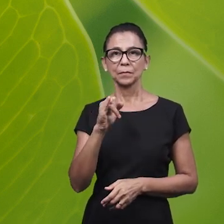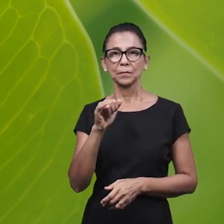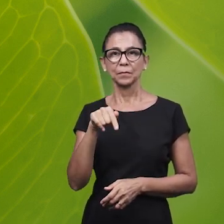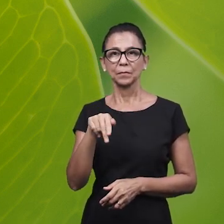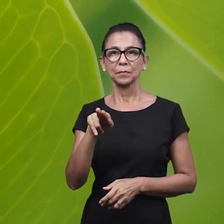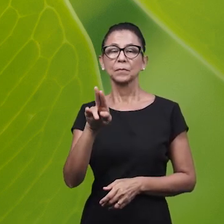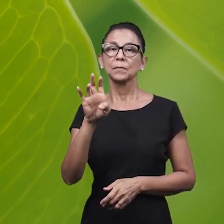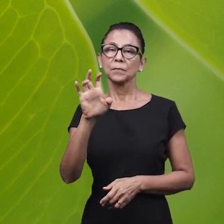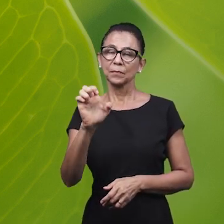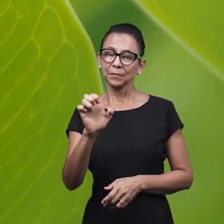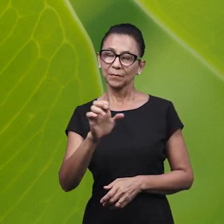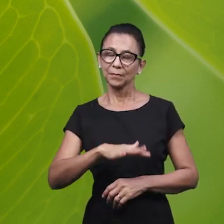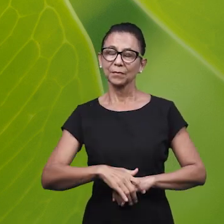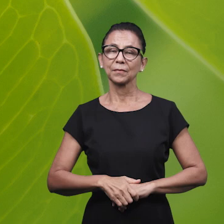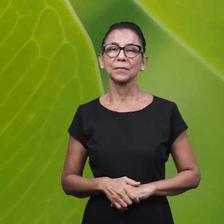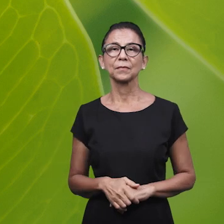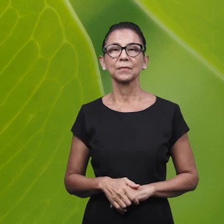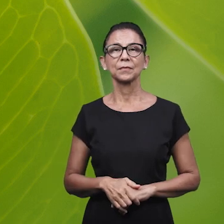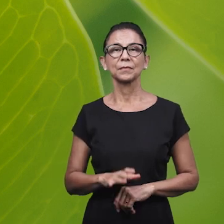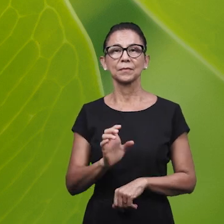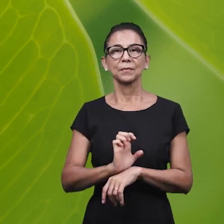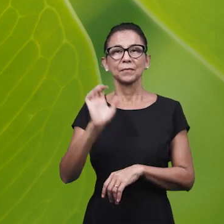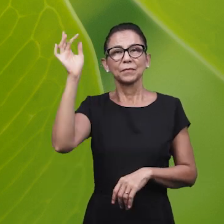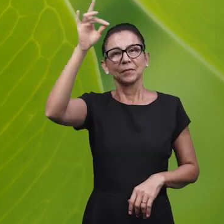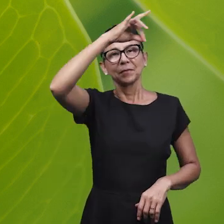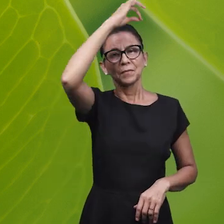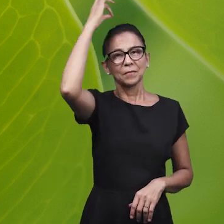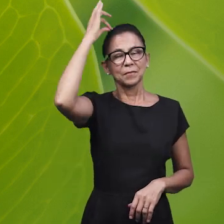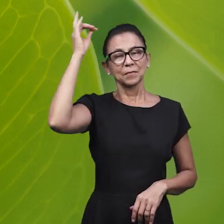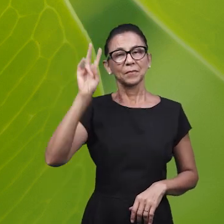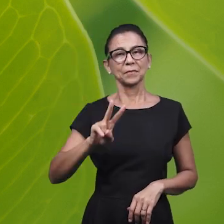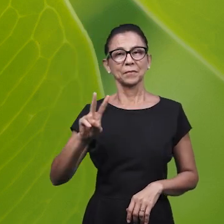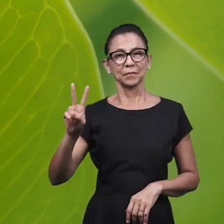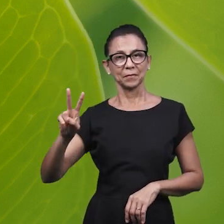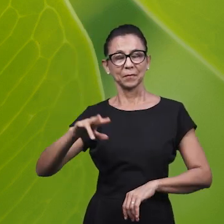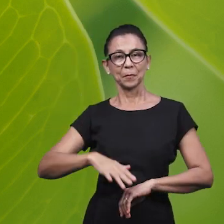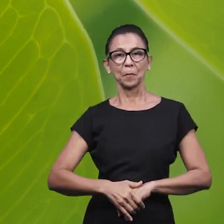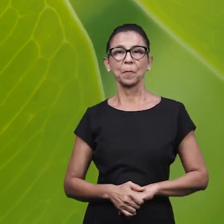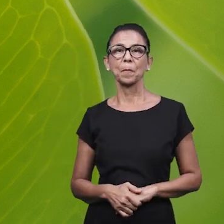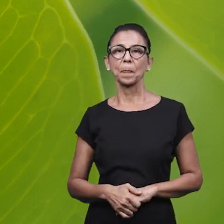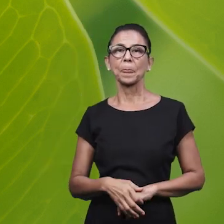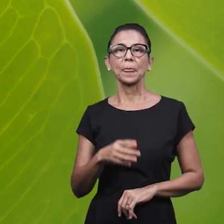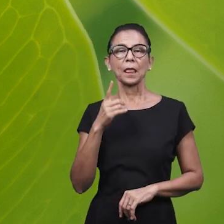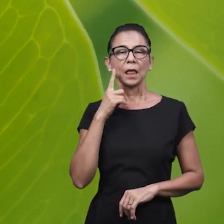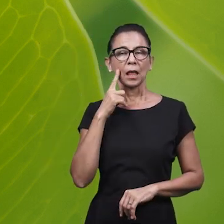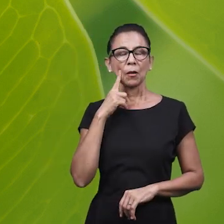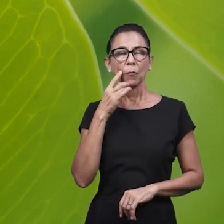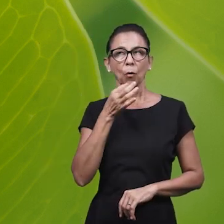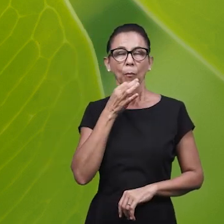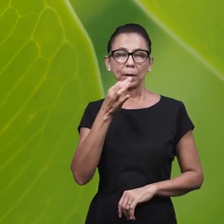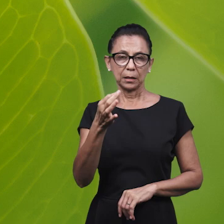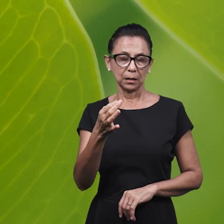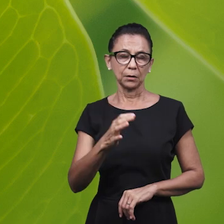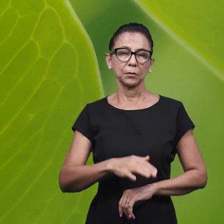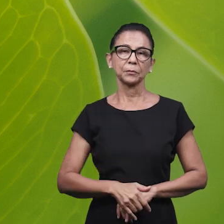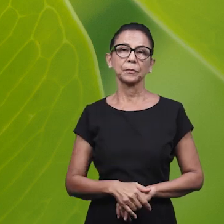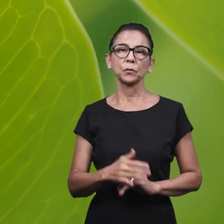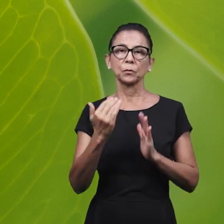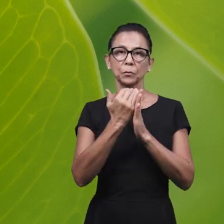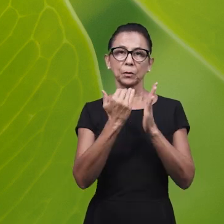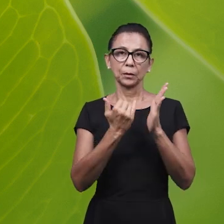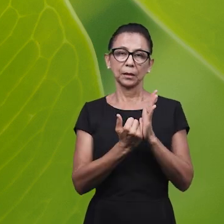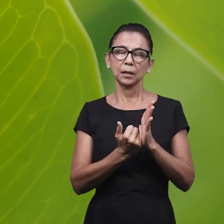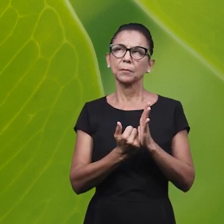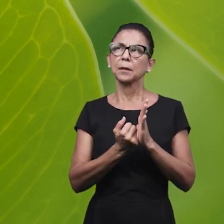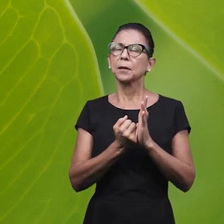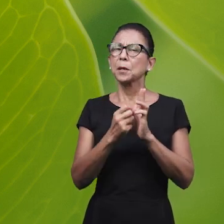Costa 4, Vila Velha, Espírito Santo. Et aujourd'hui, j'aimerais parler un peu sur la formation en annonçant l'évangile éternel. Cette formation